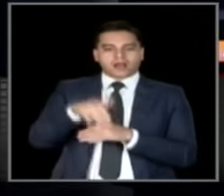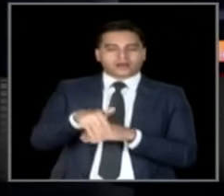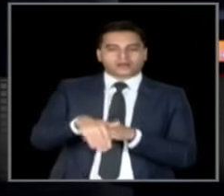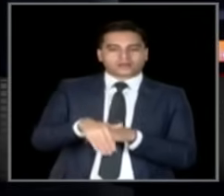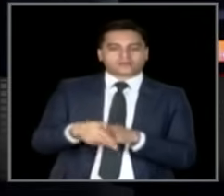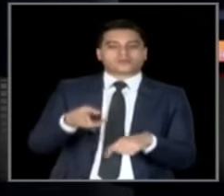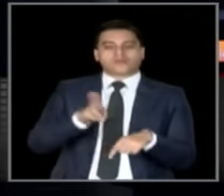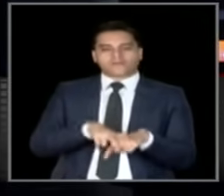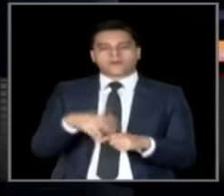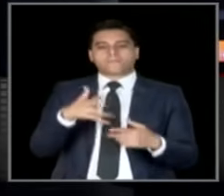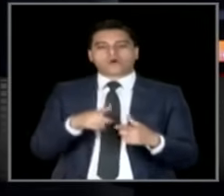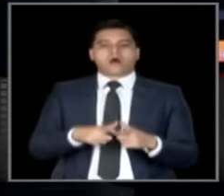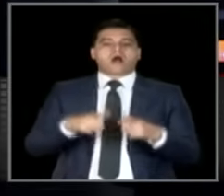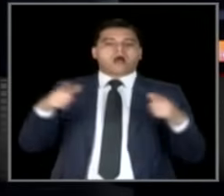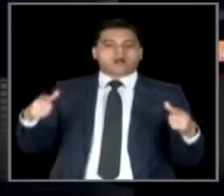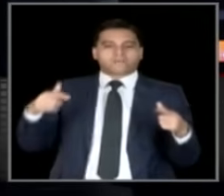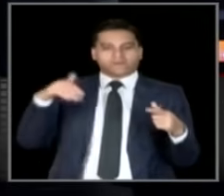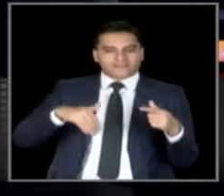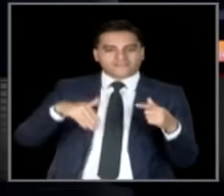في وسط بحيرة أكبر